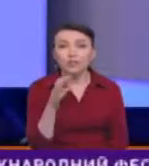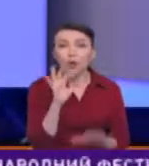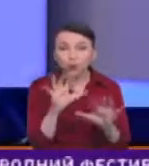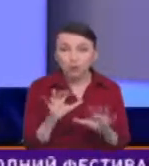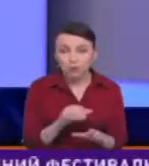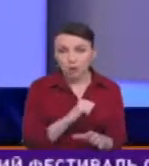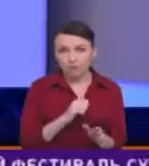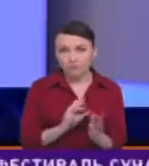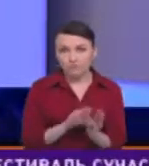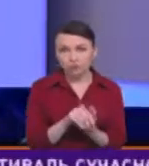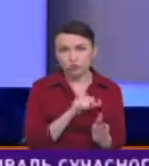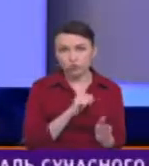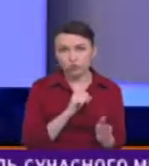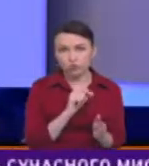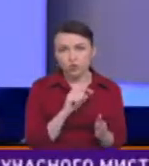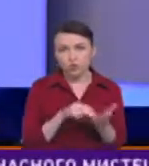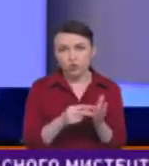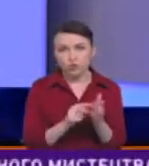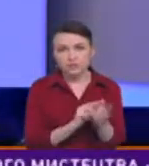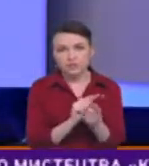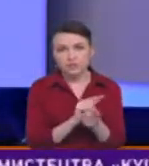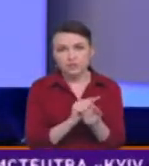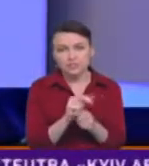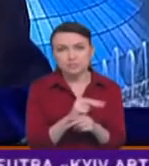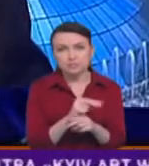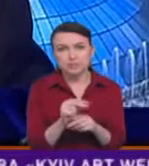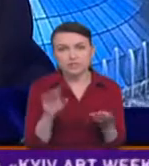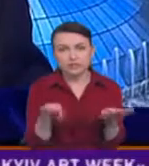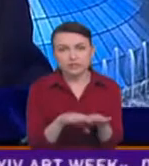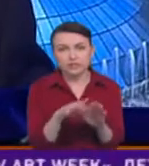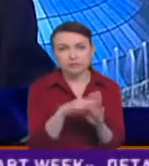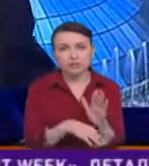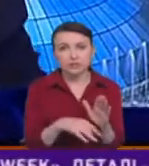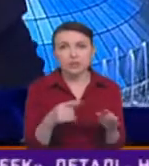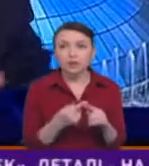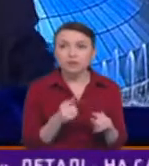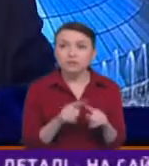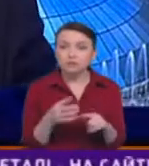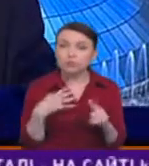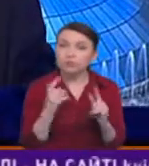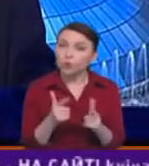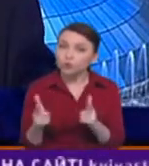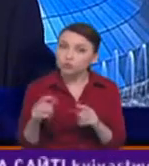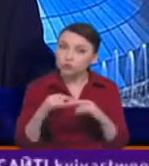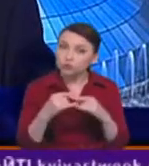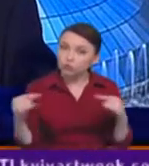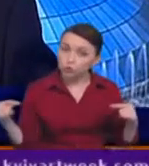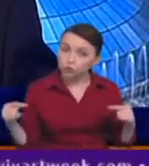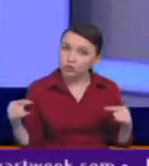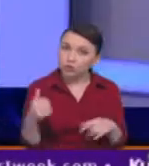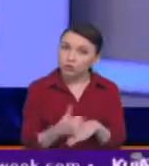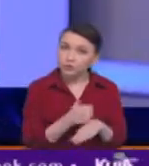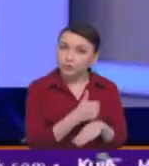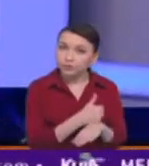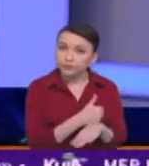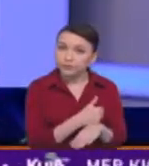внес законопроект про внесення змін, де що так це закритими ж, так це ж на погодженні зі всіма, хто сидів за столом. Правильно. А